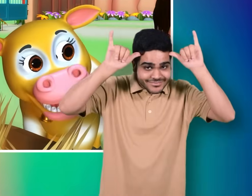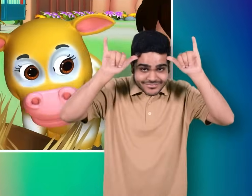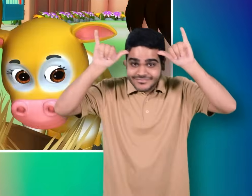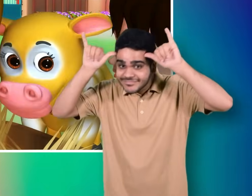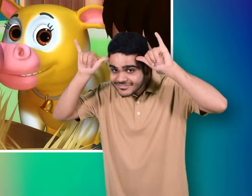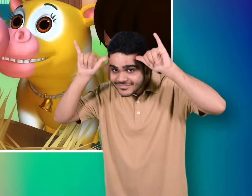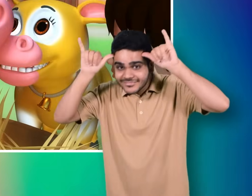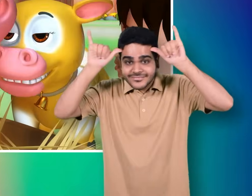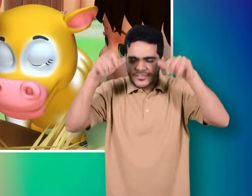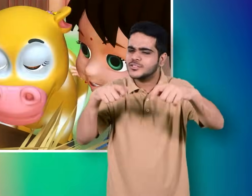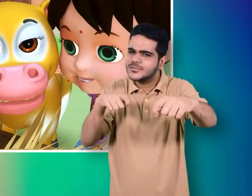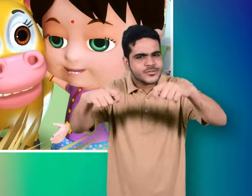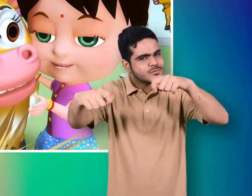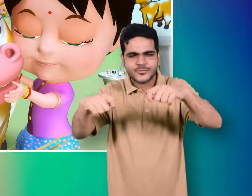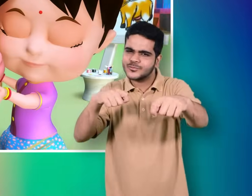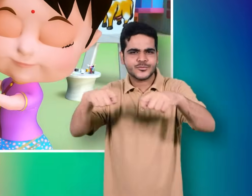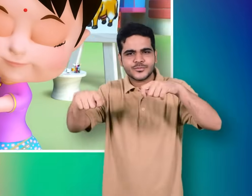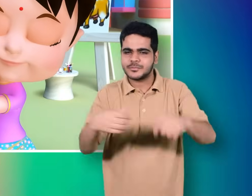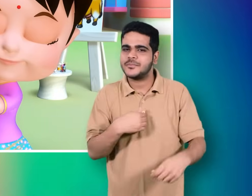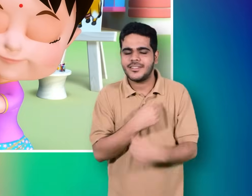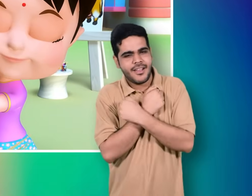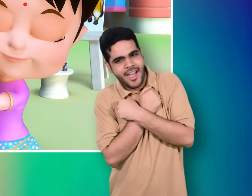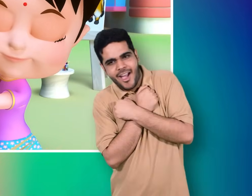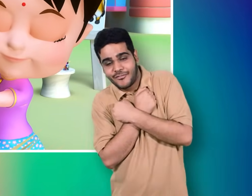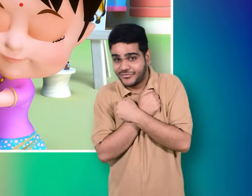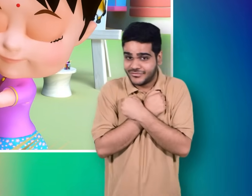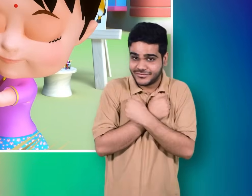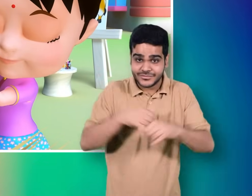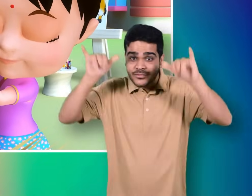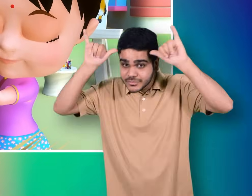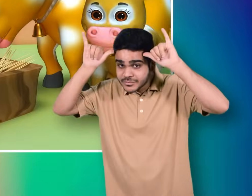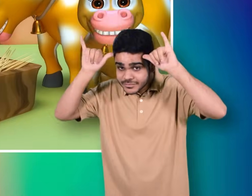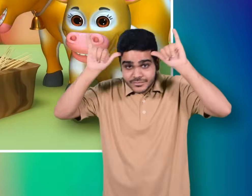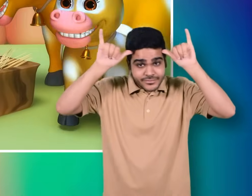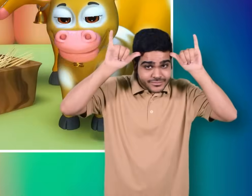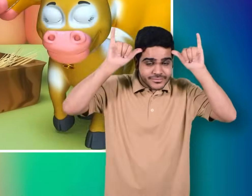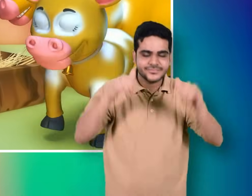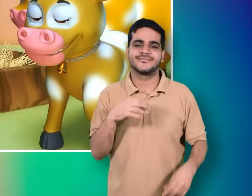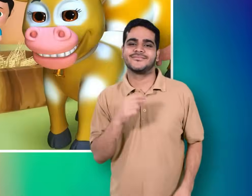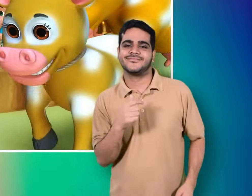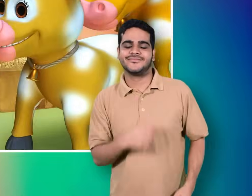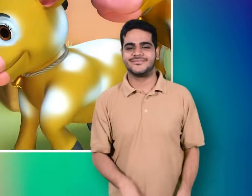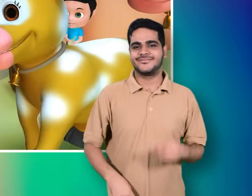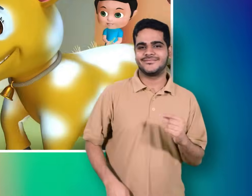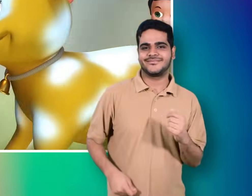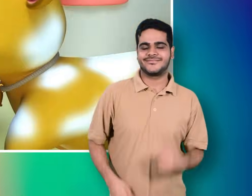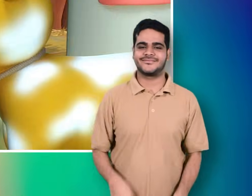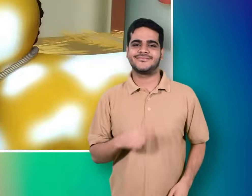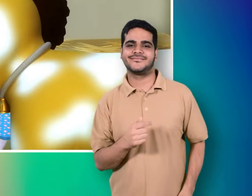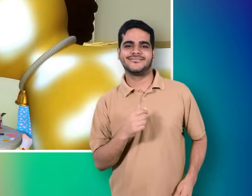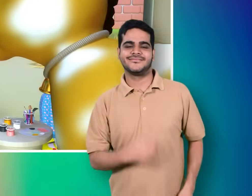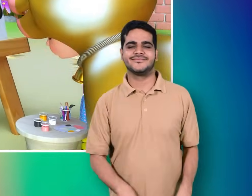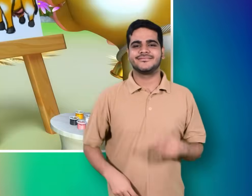मेरी गैया, प्यारी प्यारी मेरी गैया।